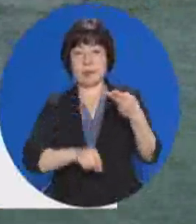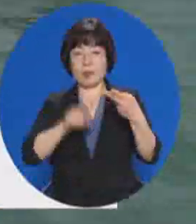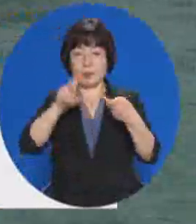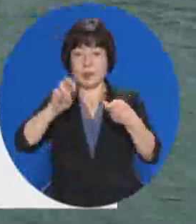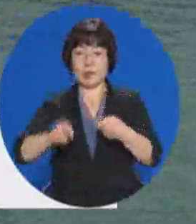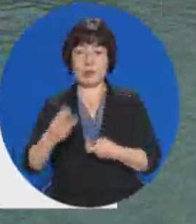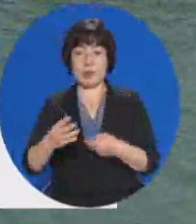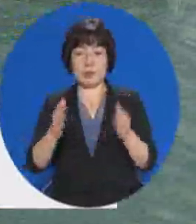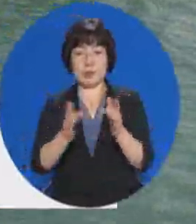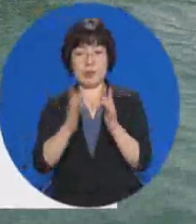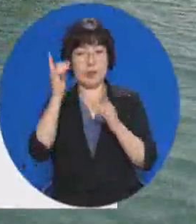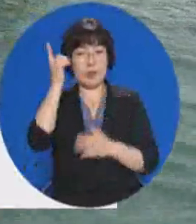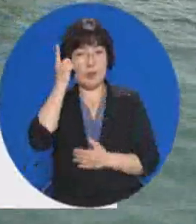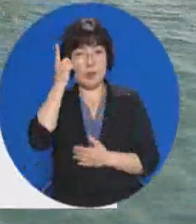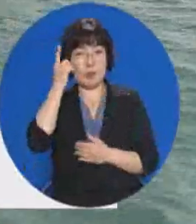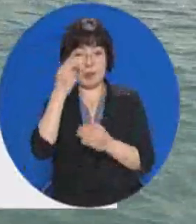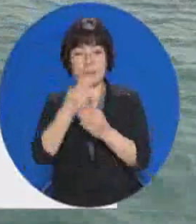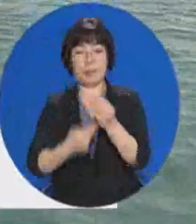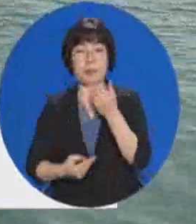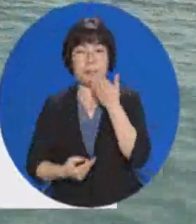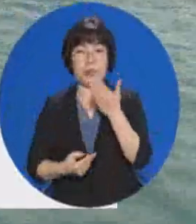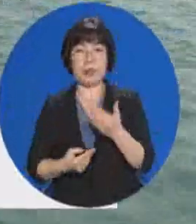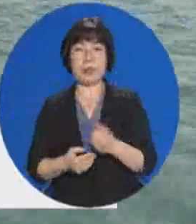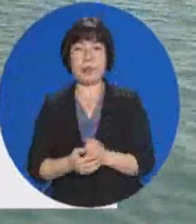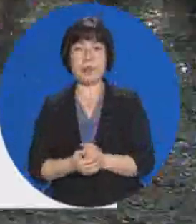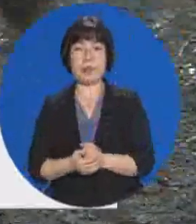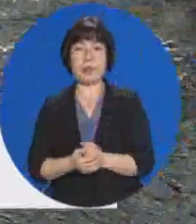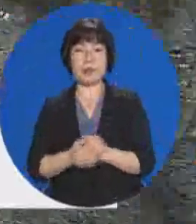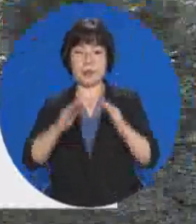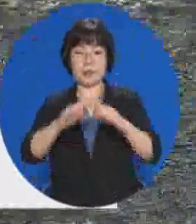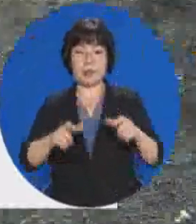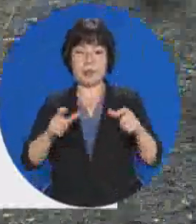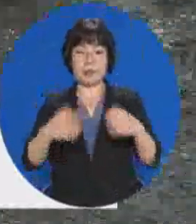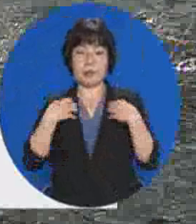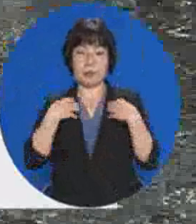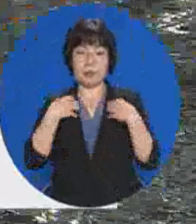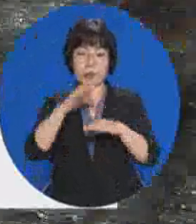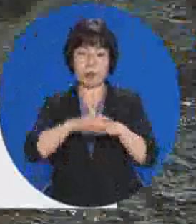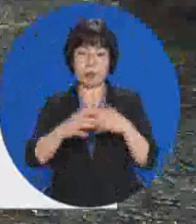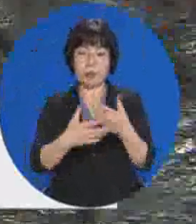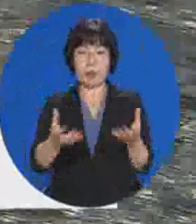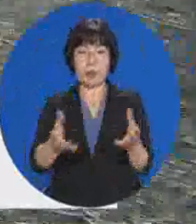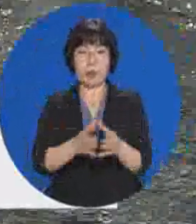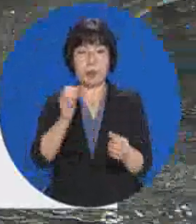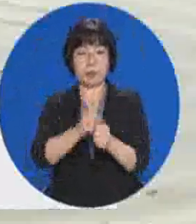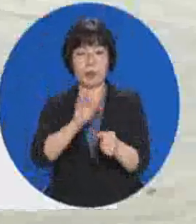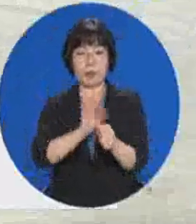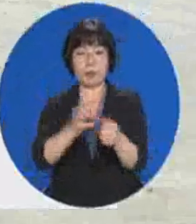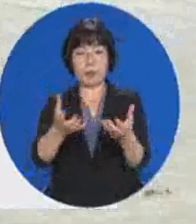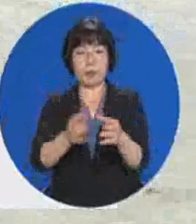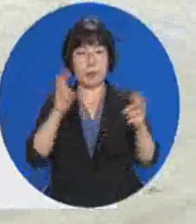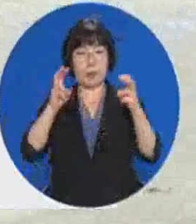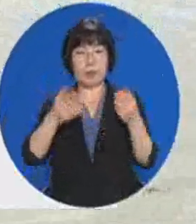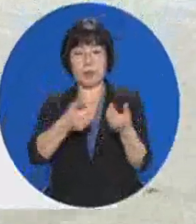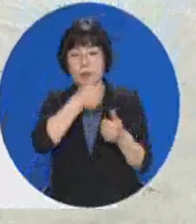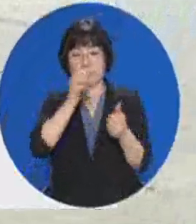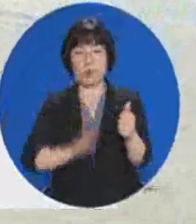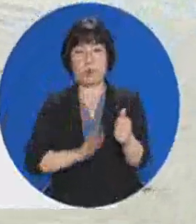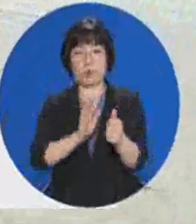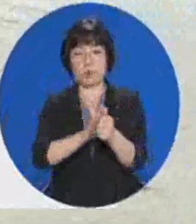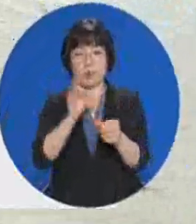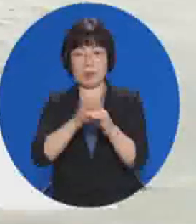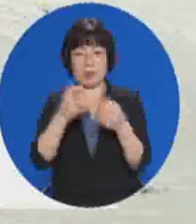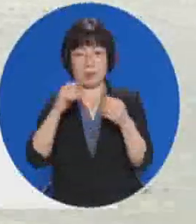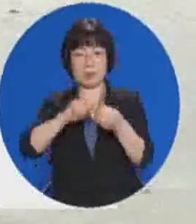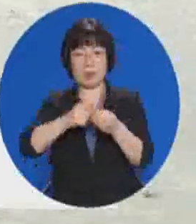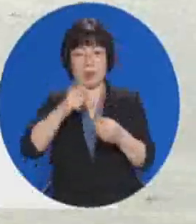23일부터 온라인과 모바일에서 운영합니다. 도는 소포장이 어려운 어촌계에 대해 협력업체를 거쳐 소비자가